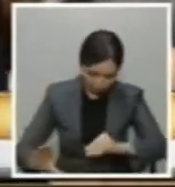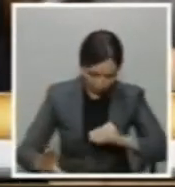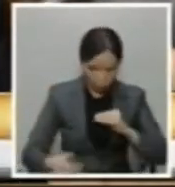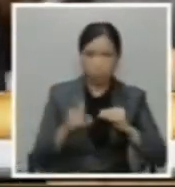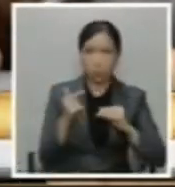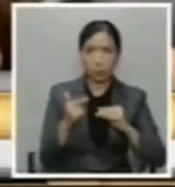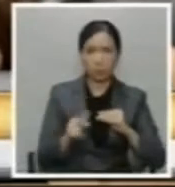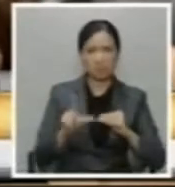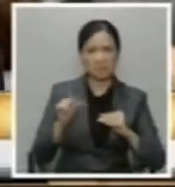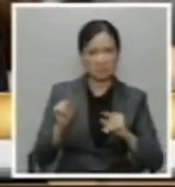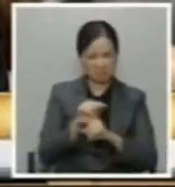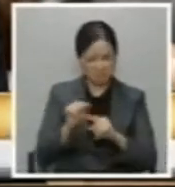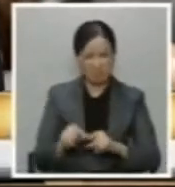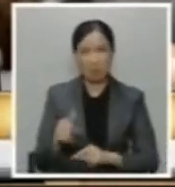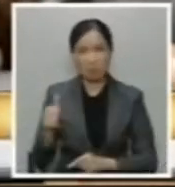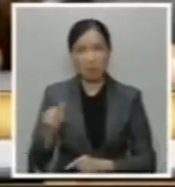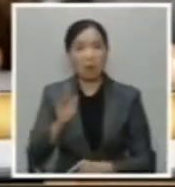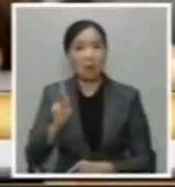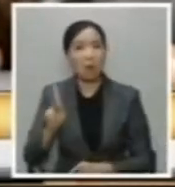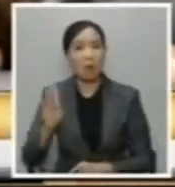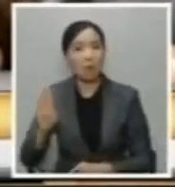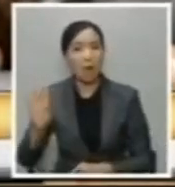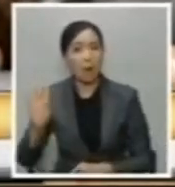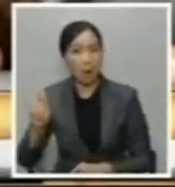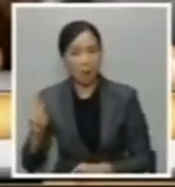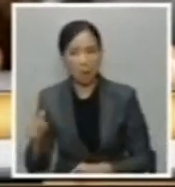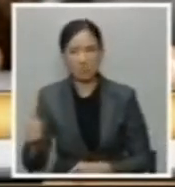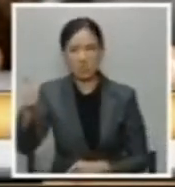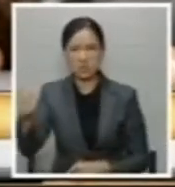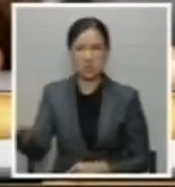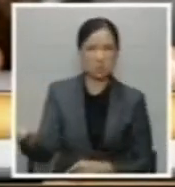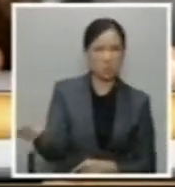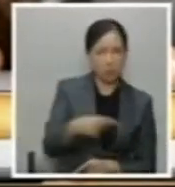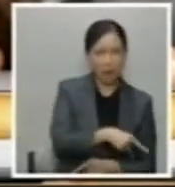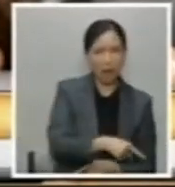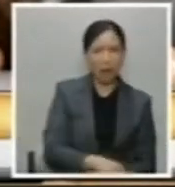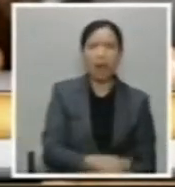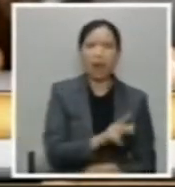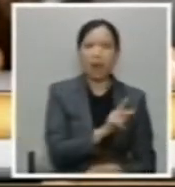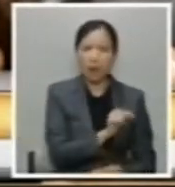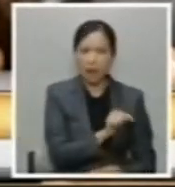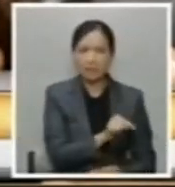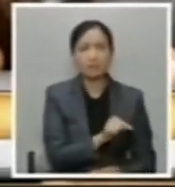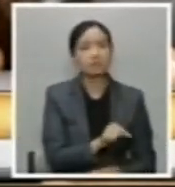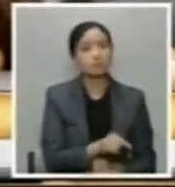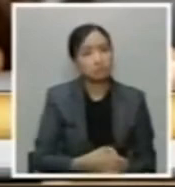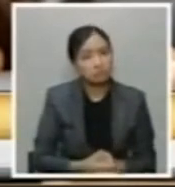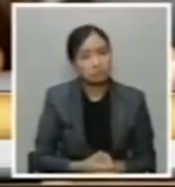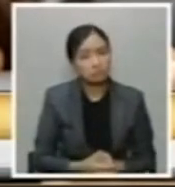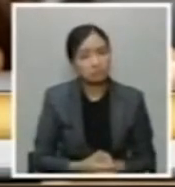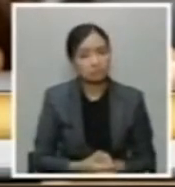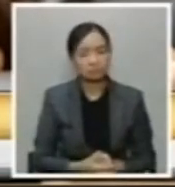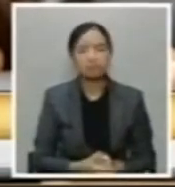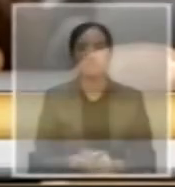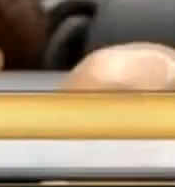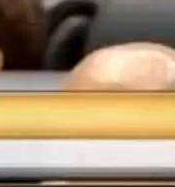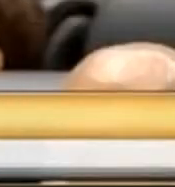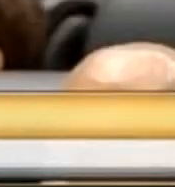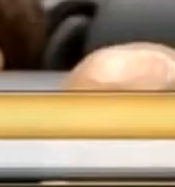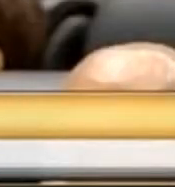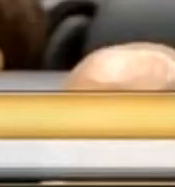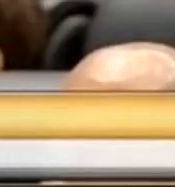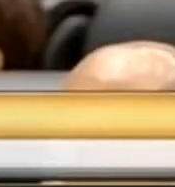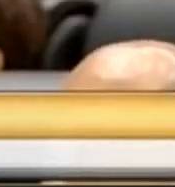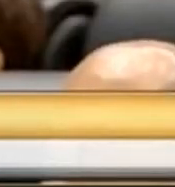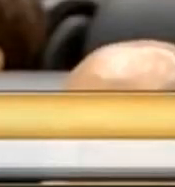บข.สูงกว่ากอช.มากพอสมควรนะครับเพราะนั้นในส่วนของตรงนี้เนี่ยผมคิดว่าความเป็นมืออาชีพในแง่